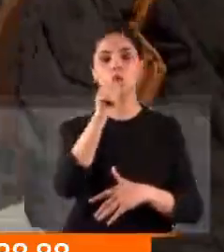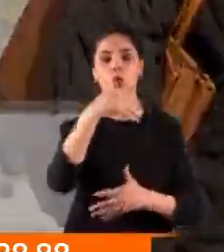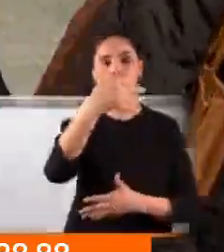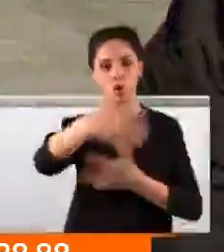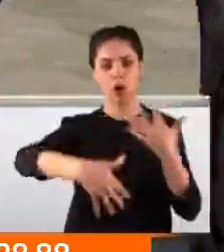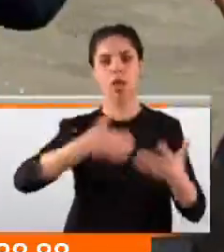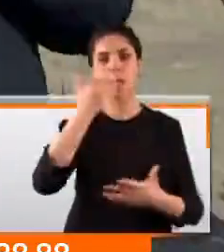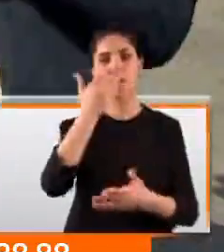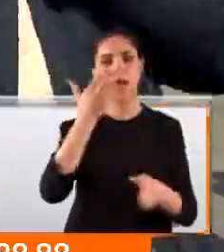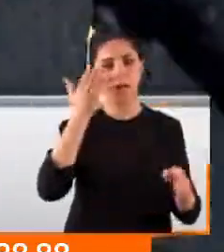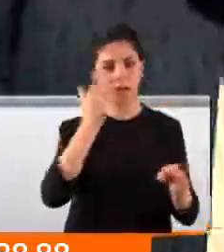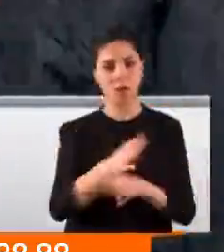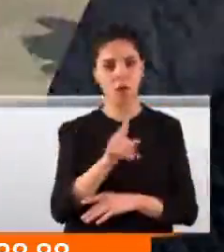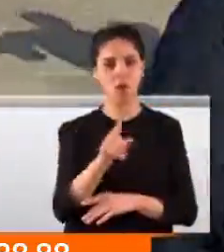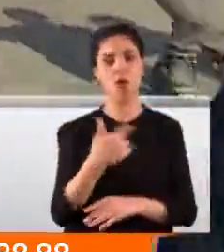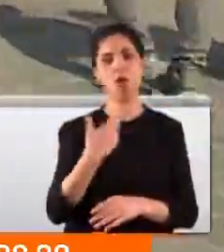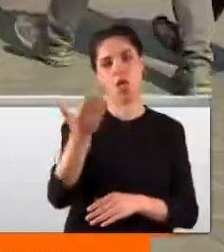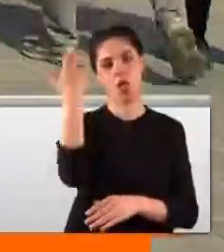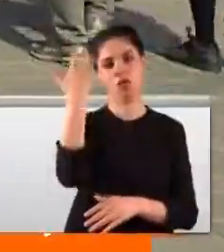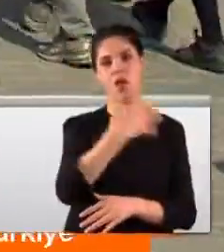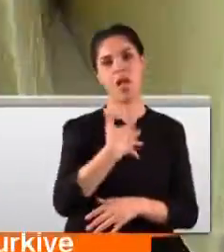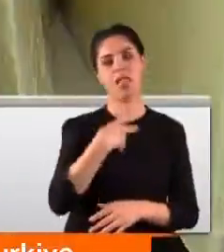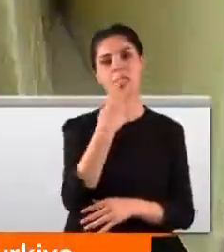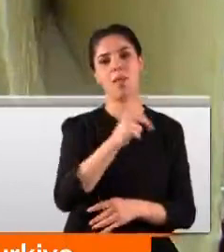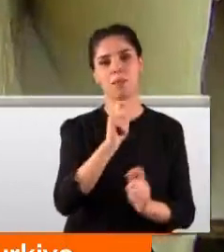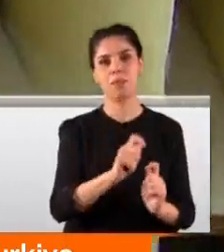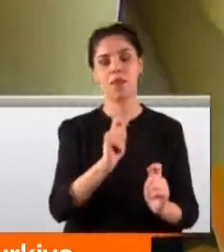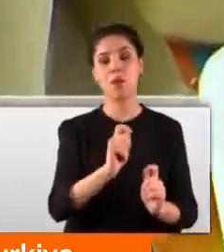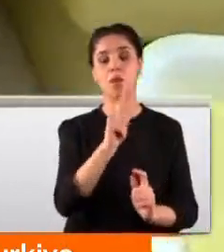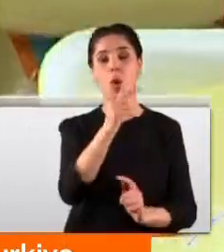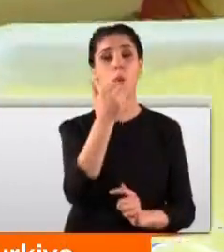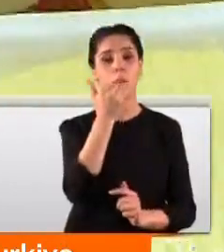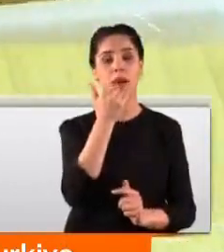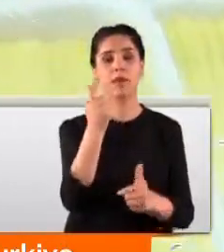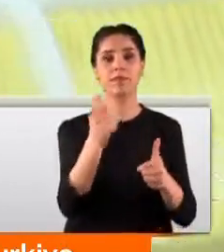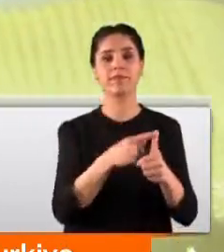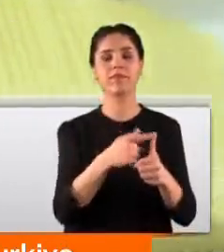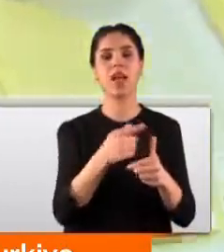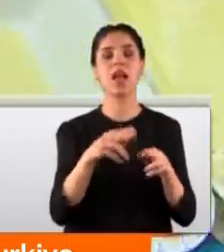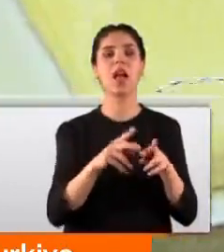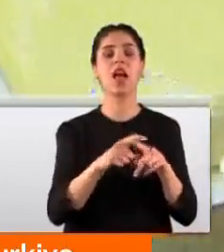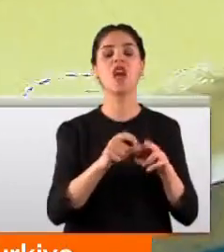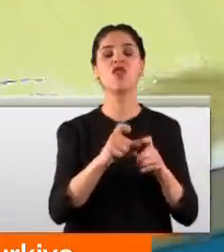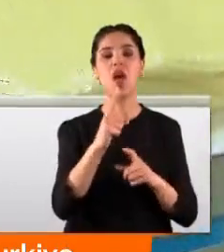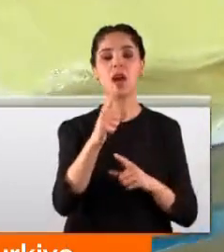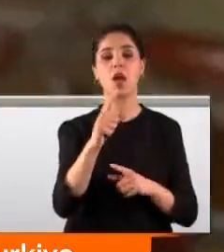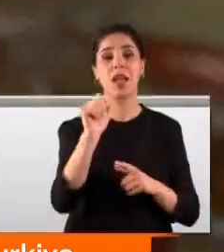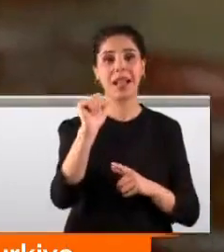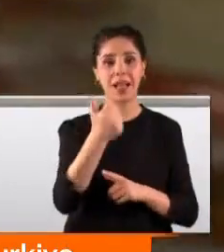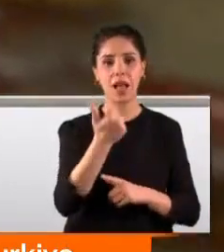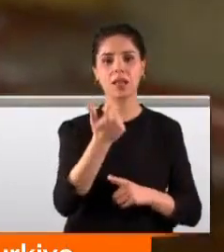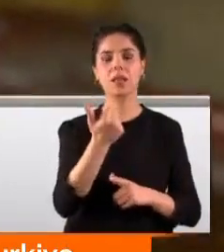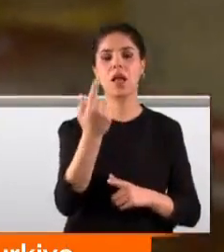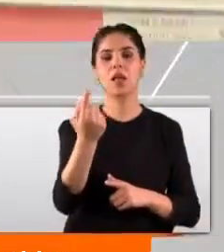odur. Siz önceden öyle mi yapardınız? Evet, anam öyle yapardı. O peynir türlerinden biri de kaşar. Kalitelisini basit bir